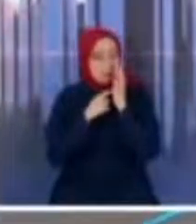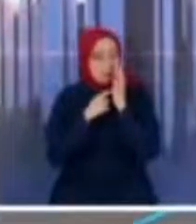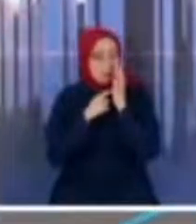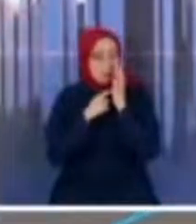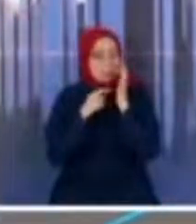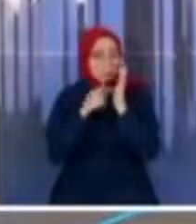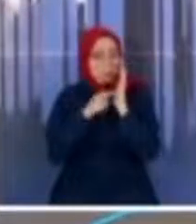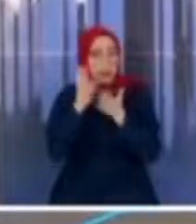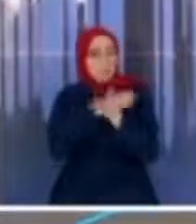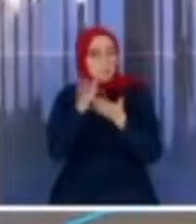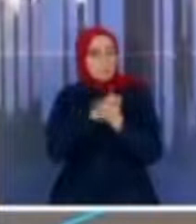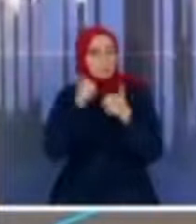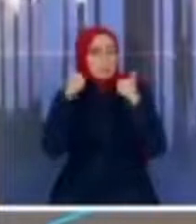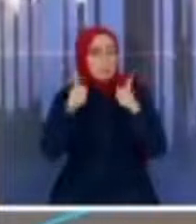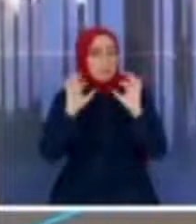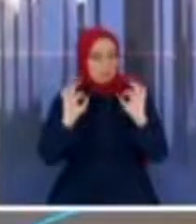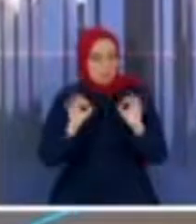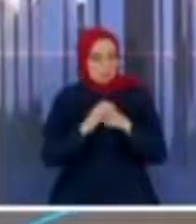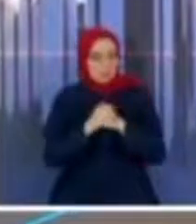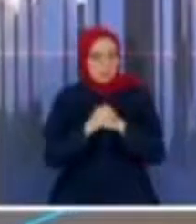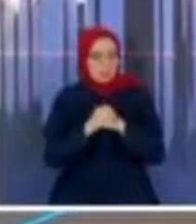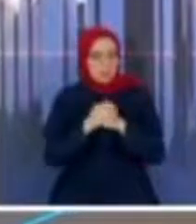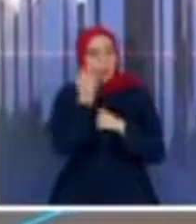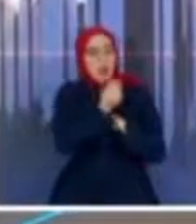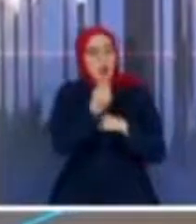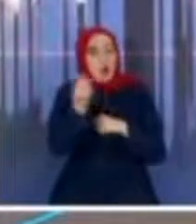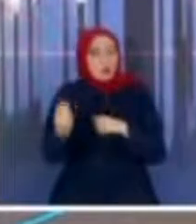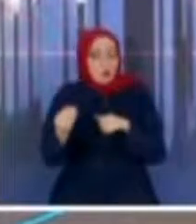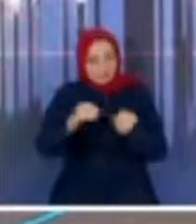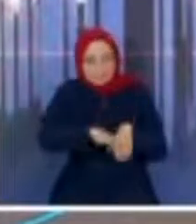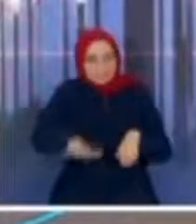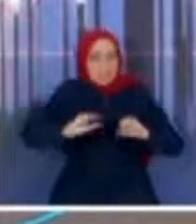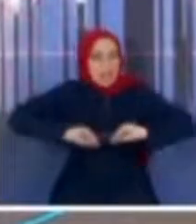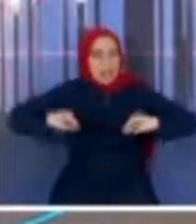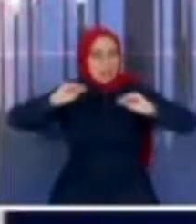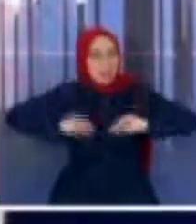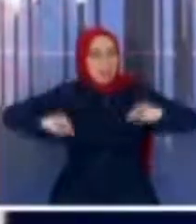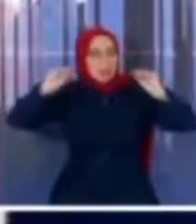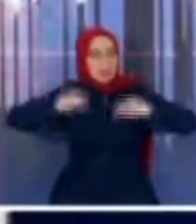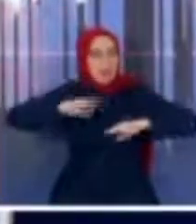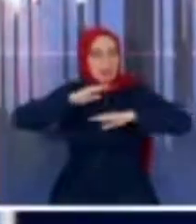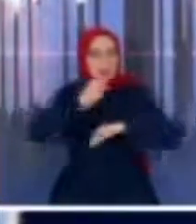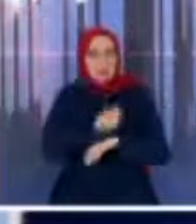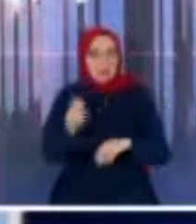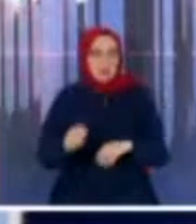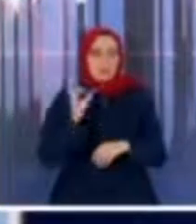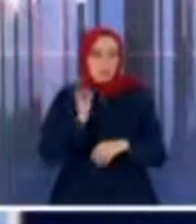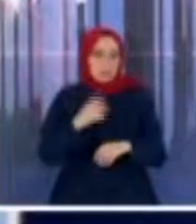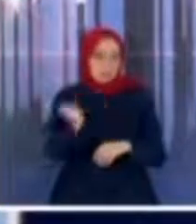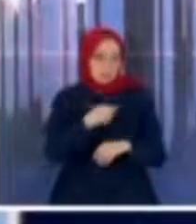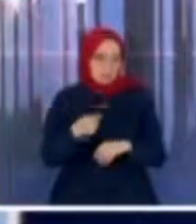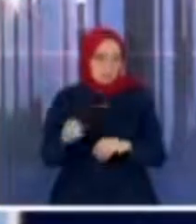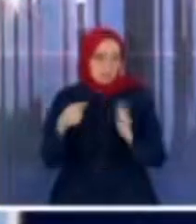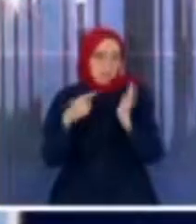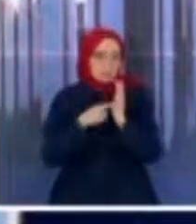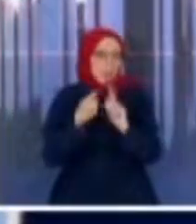انه ساعه قبل كل شيء الاطفال والتربيه على الاسعافات الاوليه عند الاطفال. يعني بالحق احنا محتاجين اليوم،